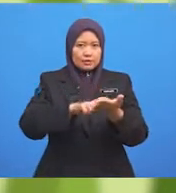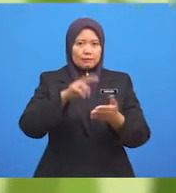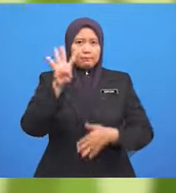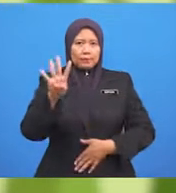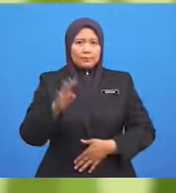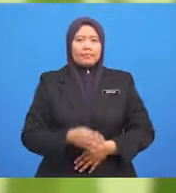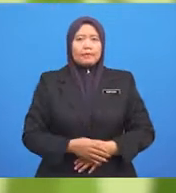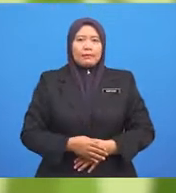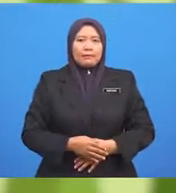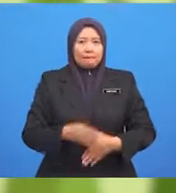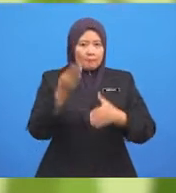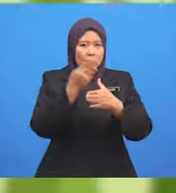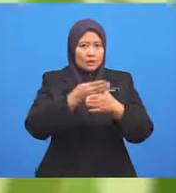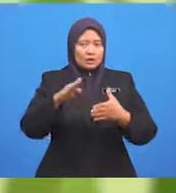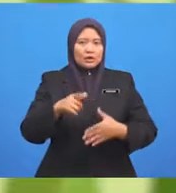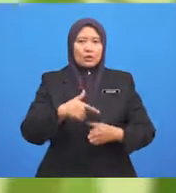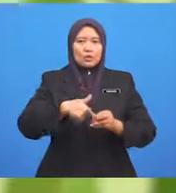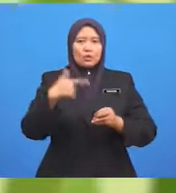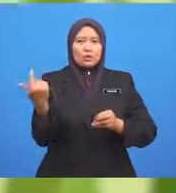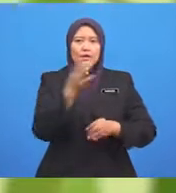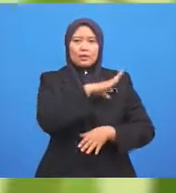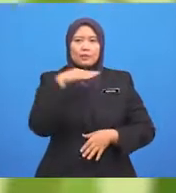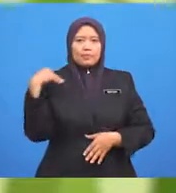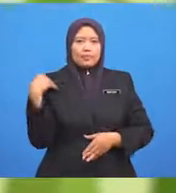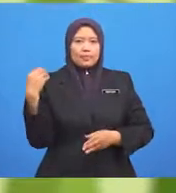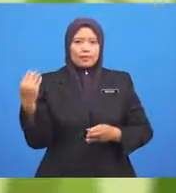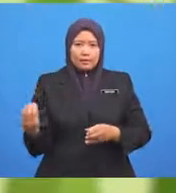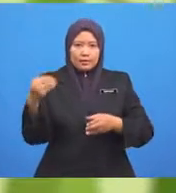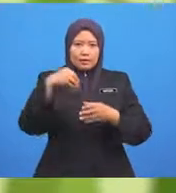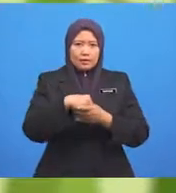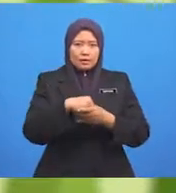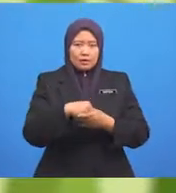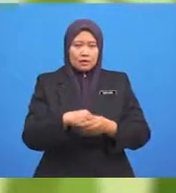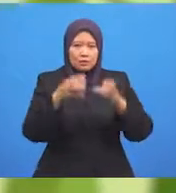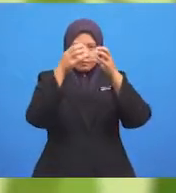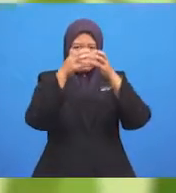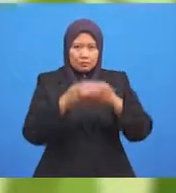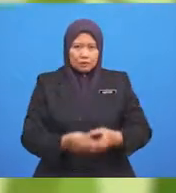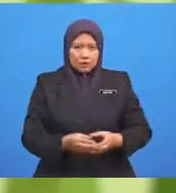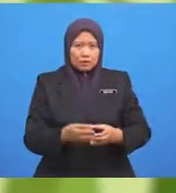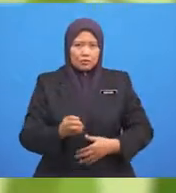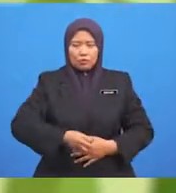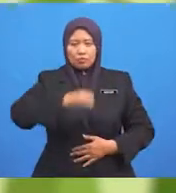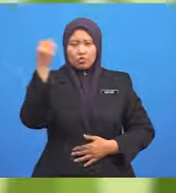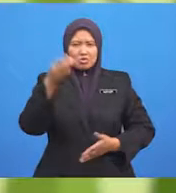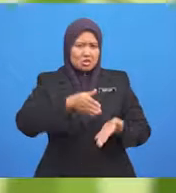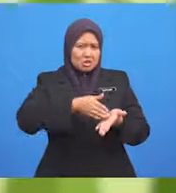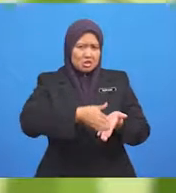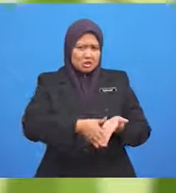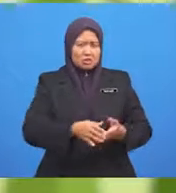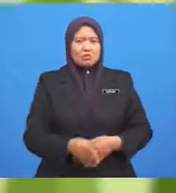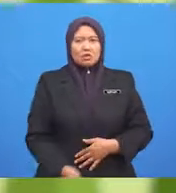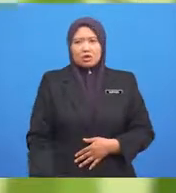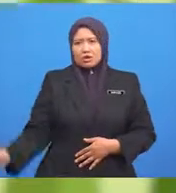bahagian luar dan dalam batang buluh licin. Keadaan di dalam batang buluh